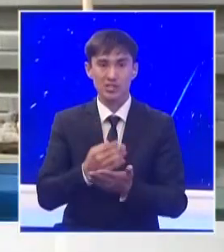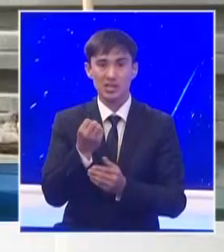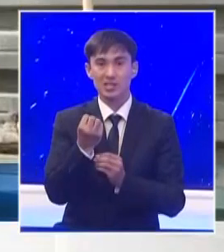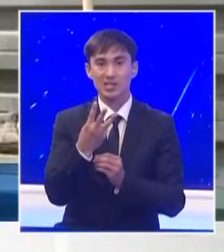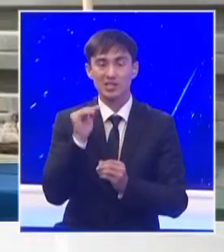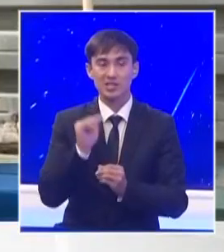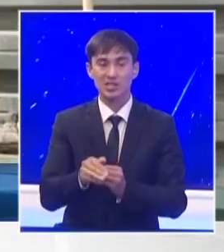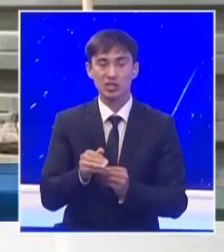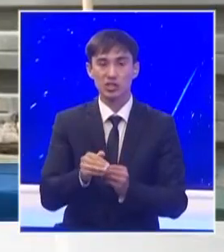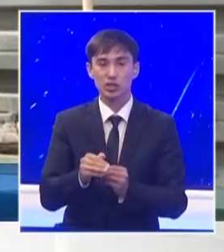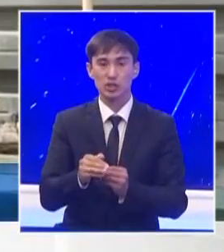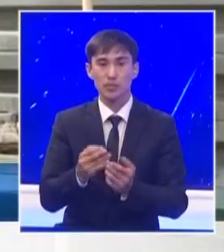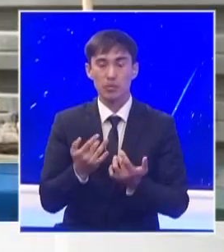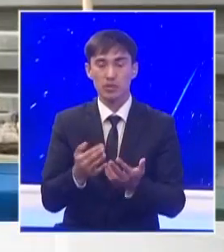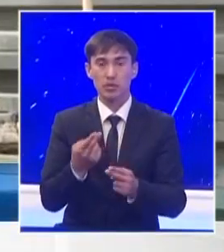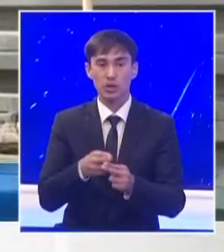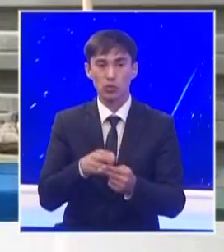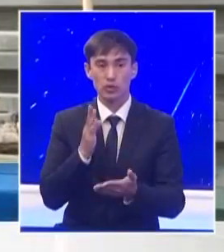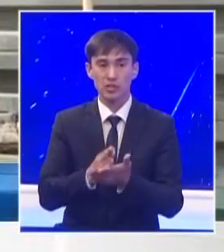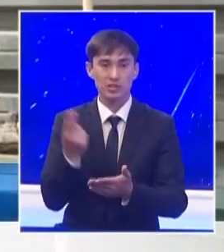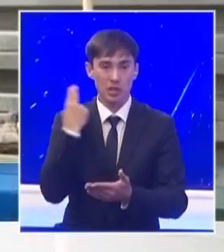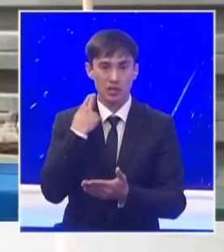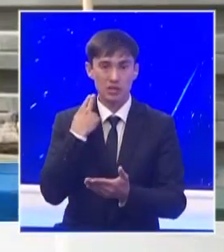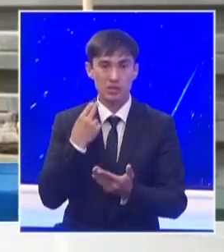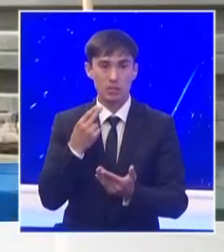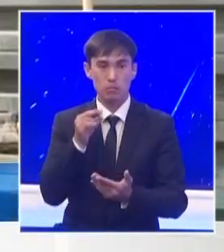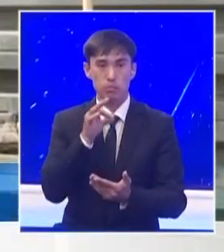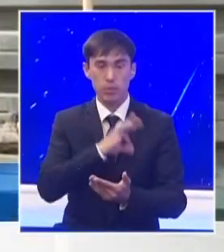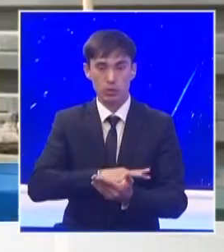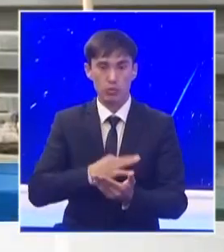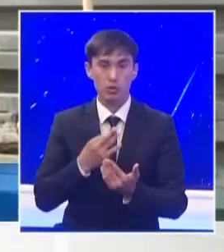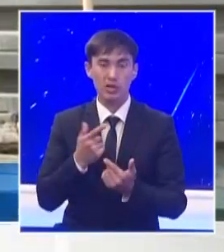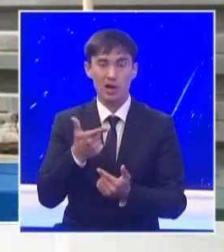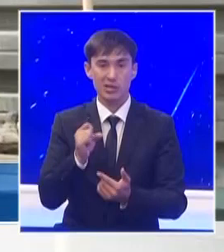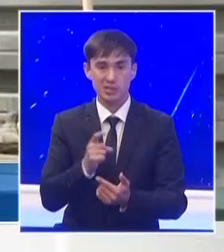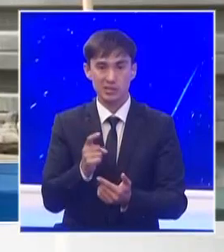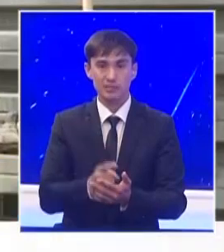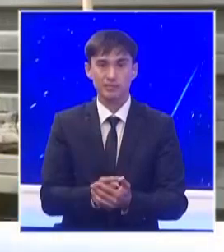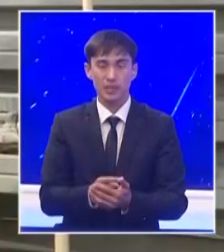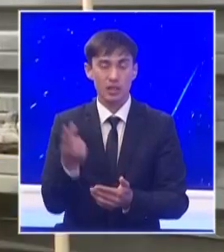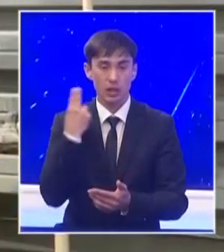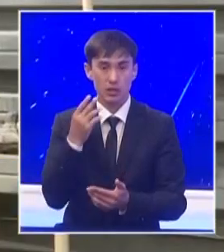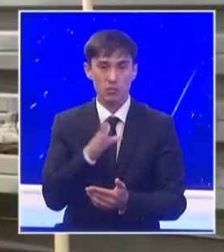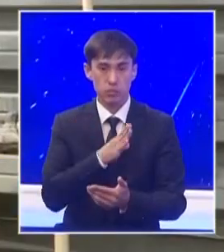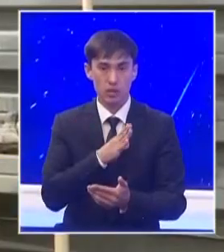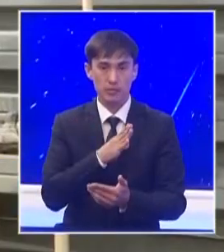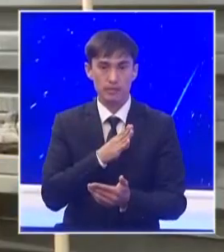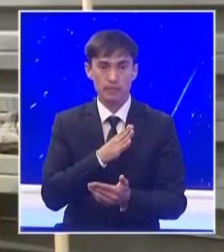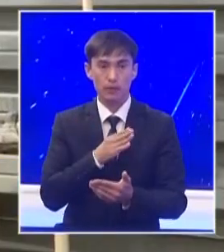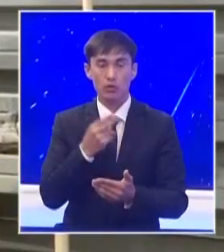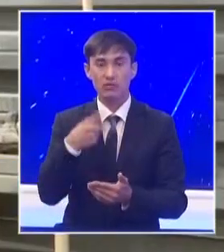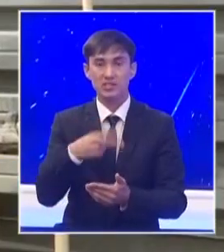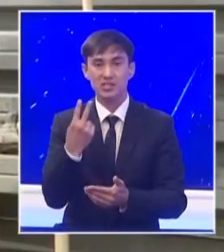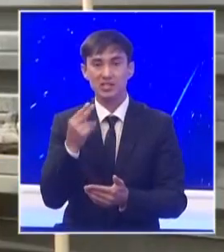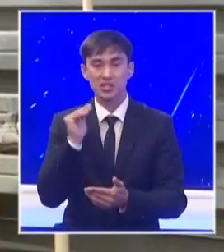13 тысяч потребителей, которые имеют долги за потребленный газ. Долги в основном составляют от